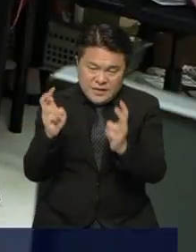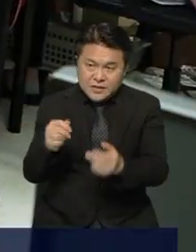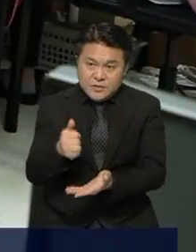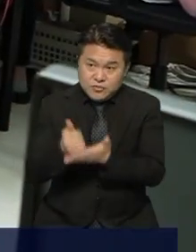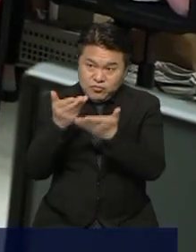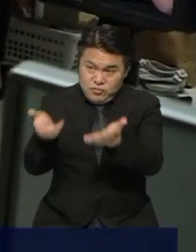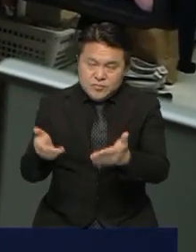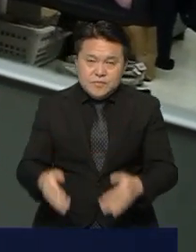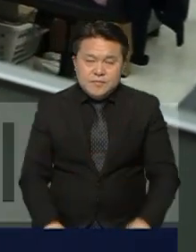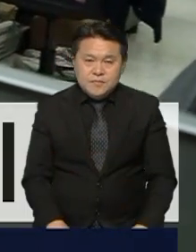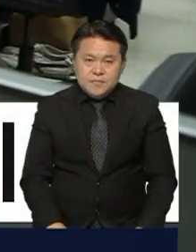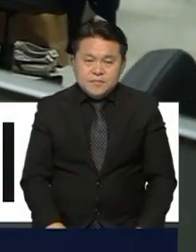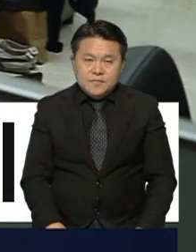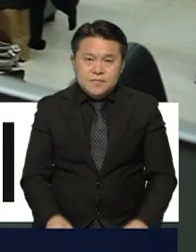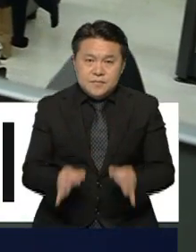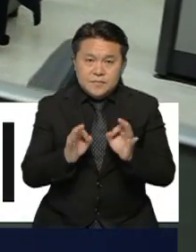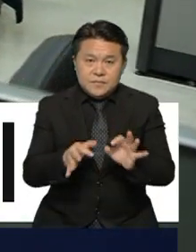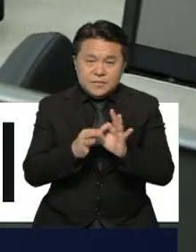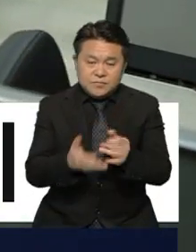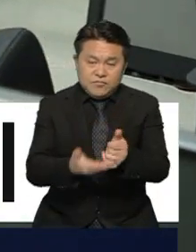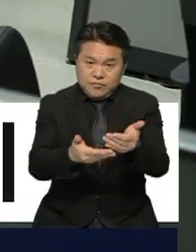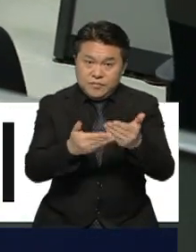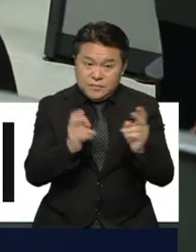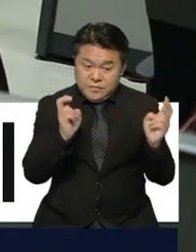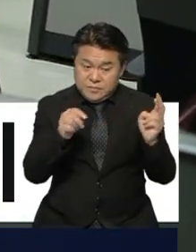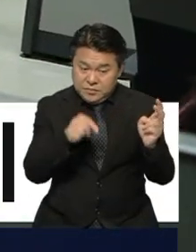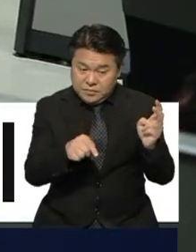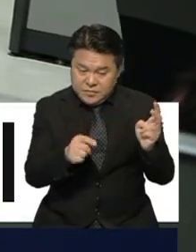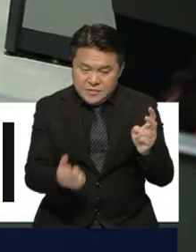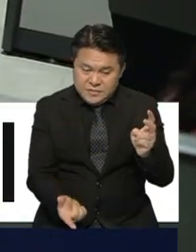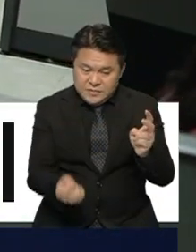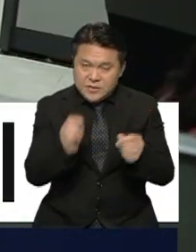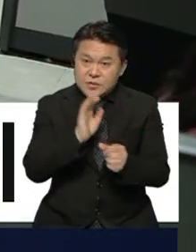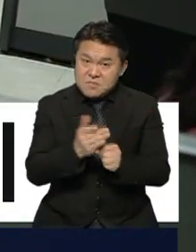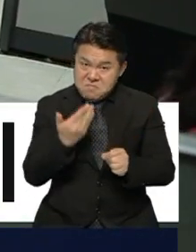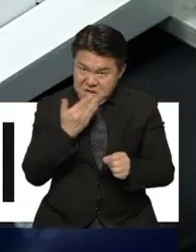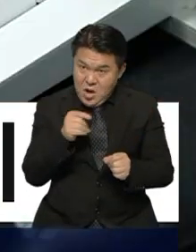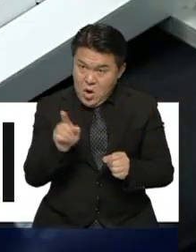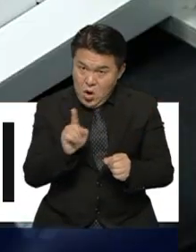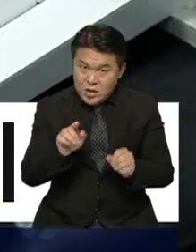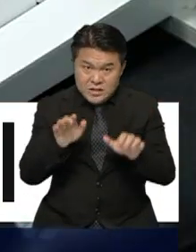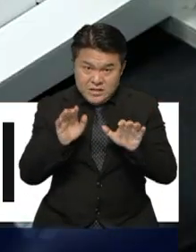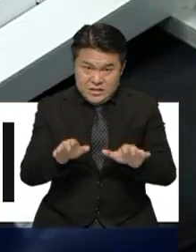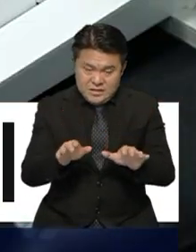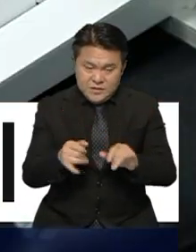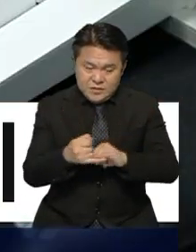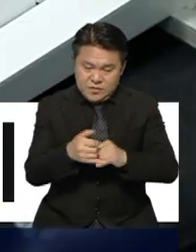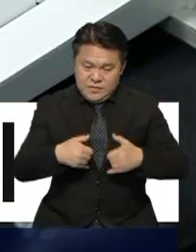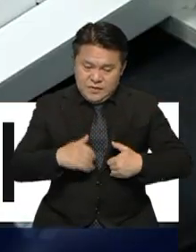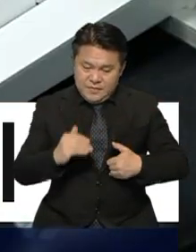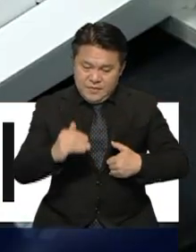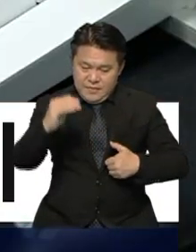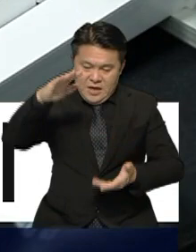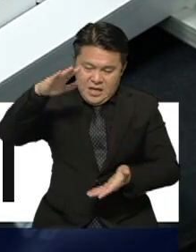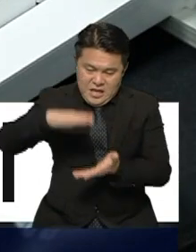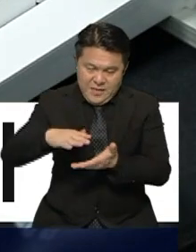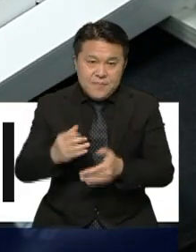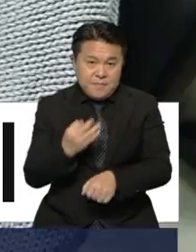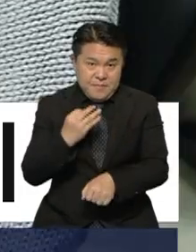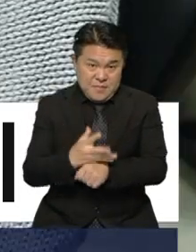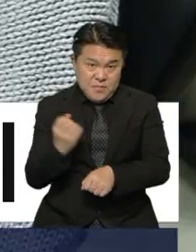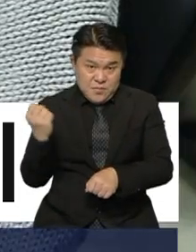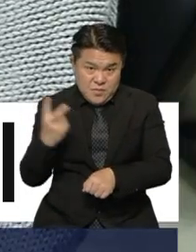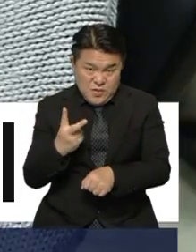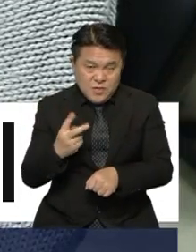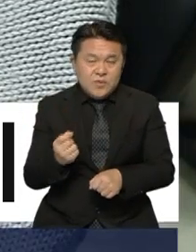추천합니다. 중기부는 은행권이 추천한 기업이 신속히 지원받을 수 있도록 필수적인 절차를 줄여주고 구조